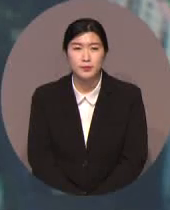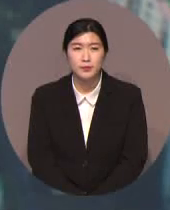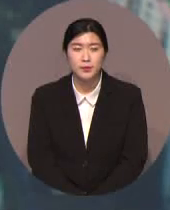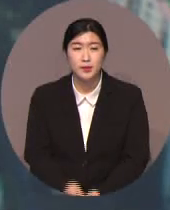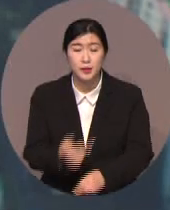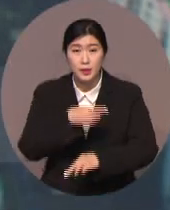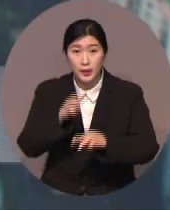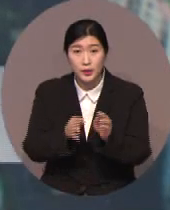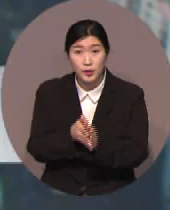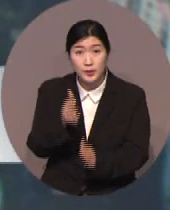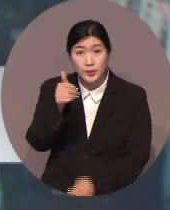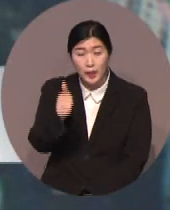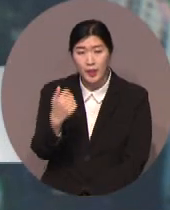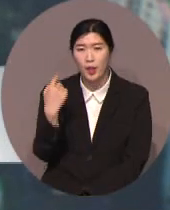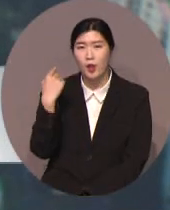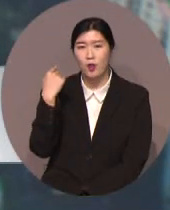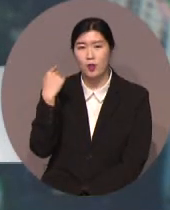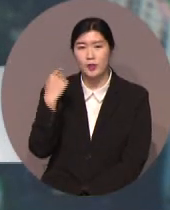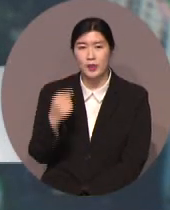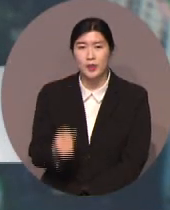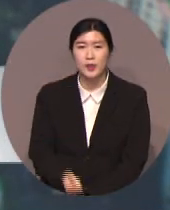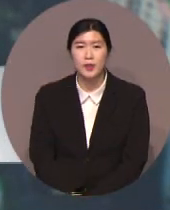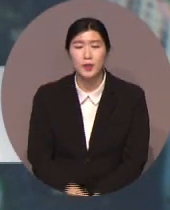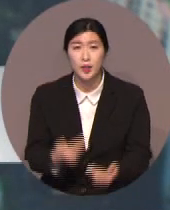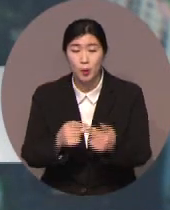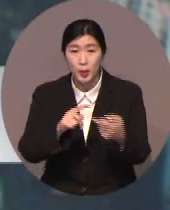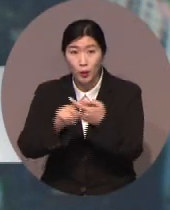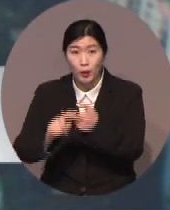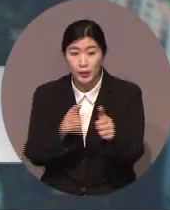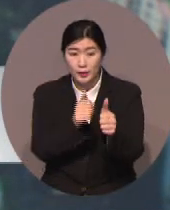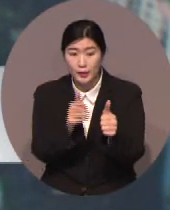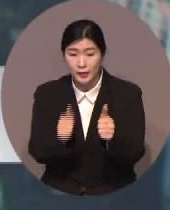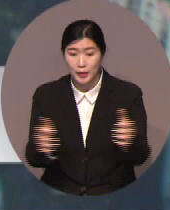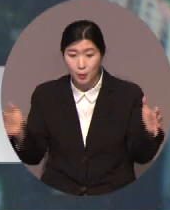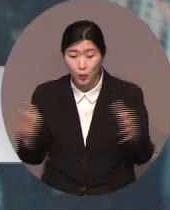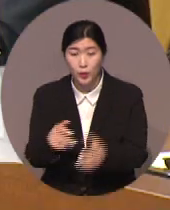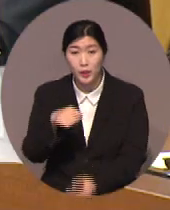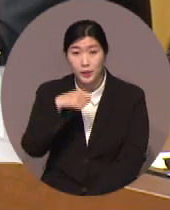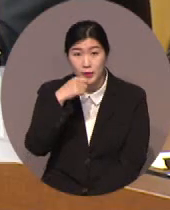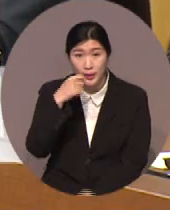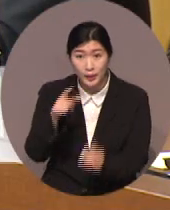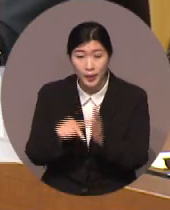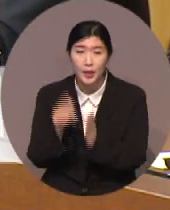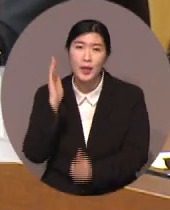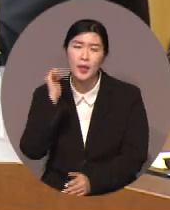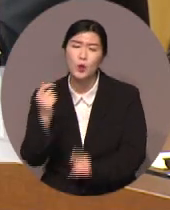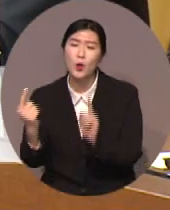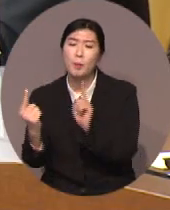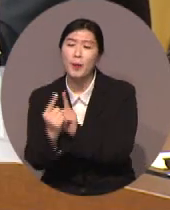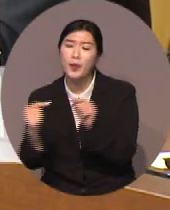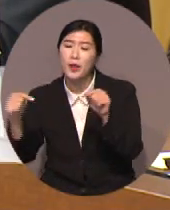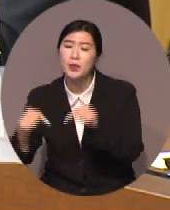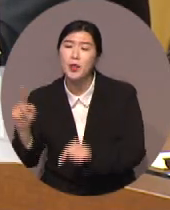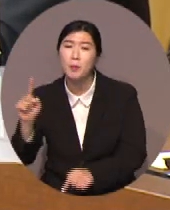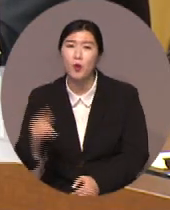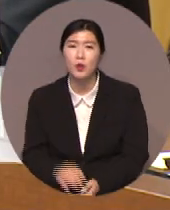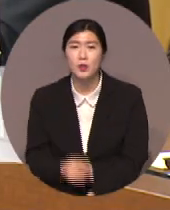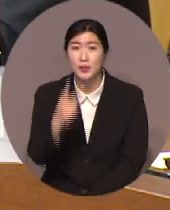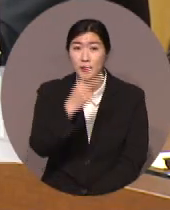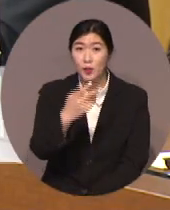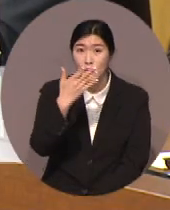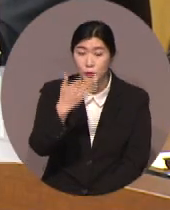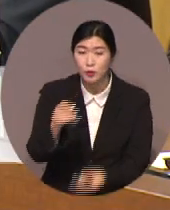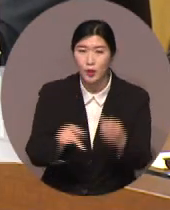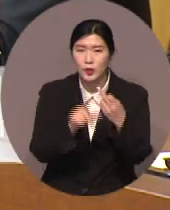이자고 대전시장이 어제 4대 지방협의체 회장단 만찬에서 윤석열 대통령을 만나 지난 2019년